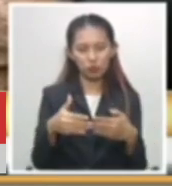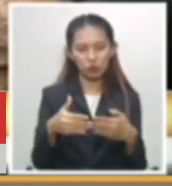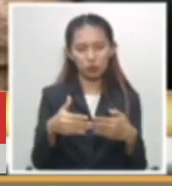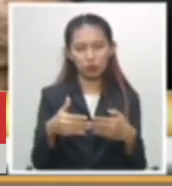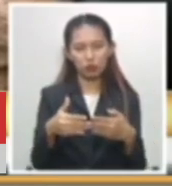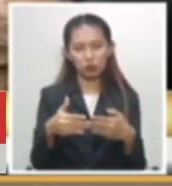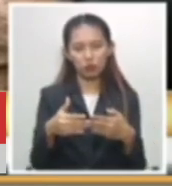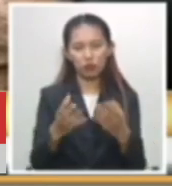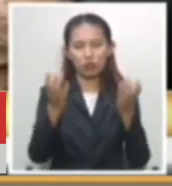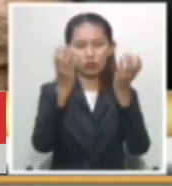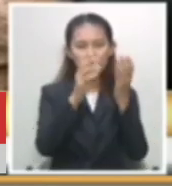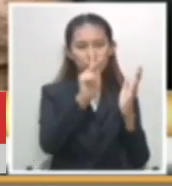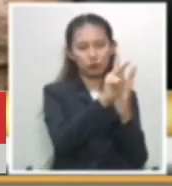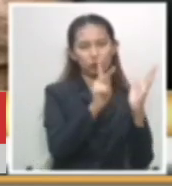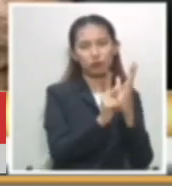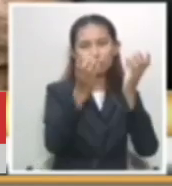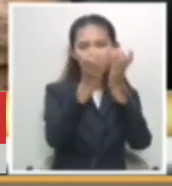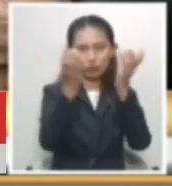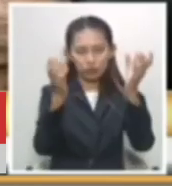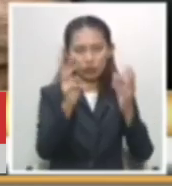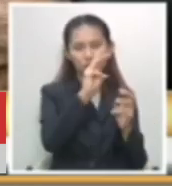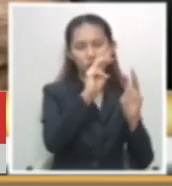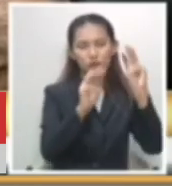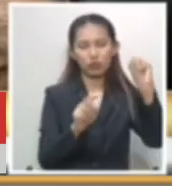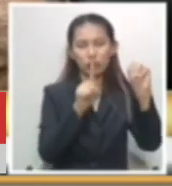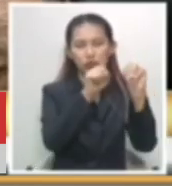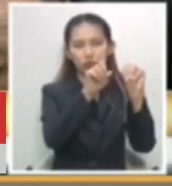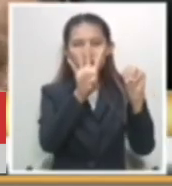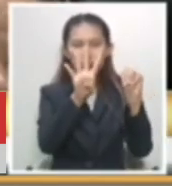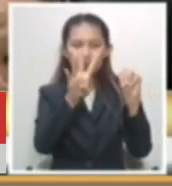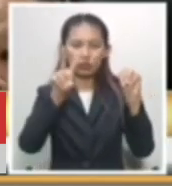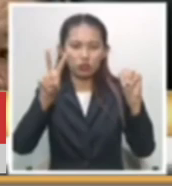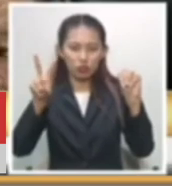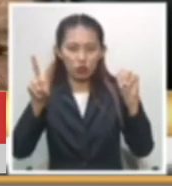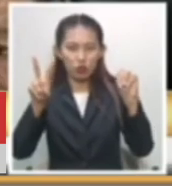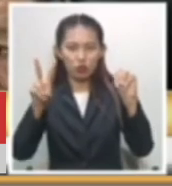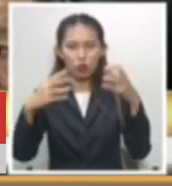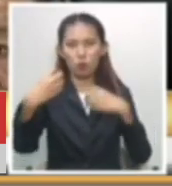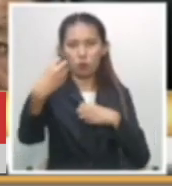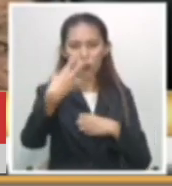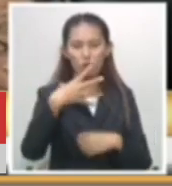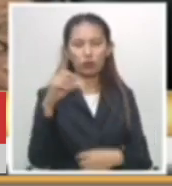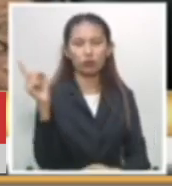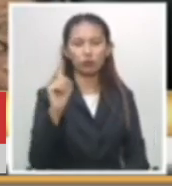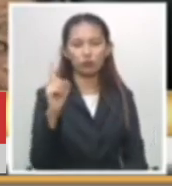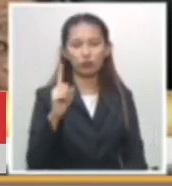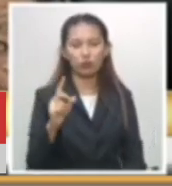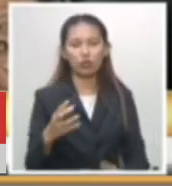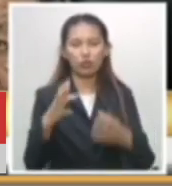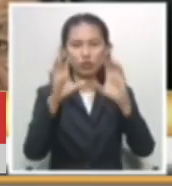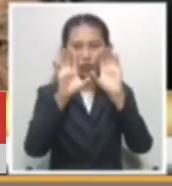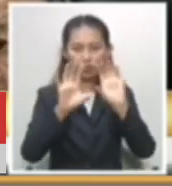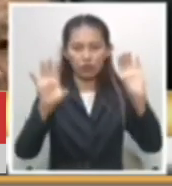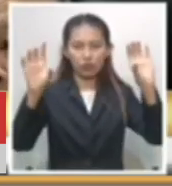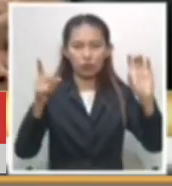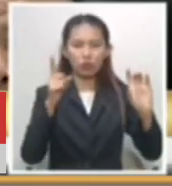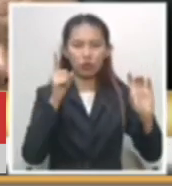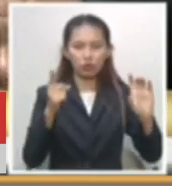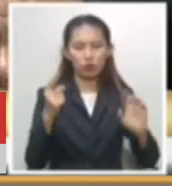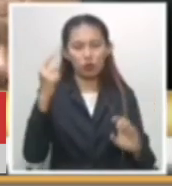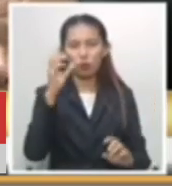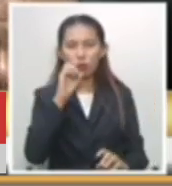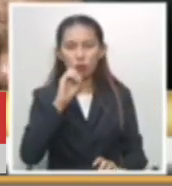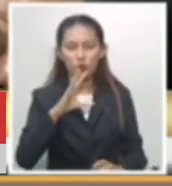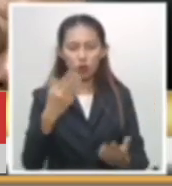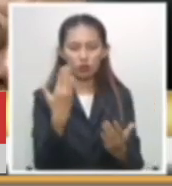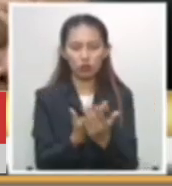รมนูญมาตรา142ซึ่งบัญญัติว่ารัฐบาลจัดงบประมาณต้องแสดงแหล่งที่มา